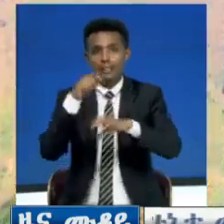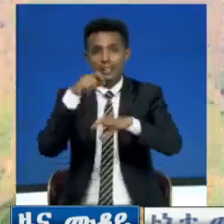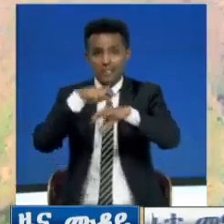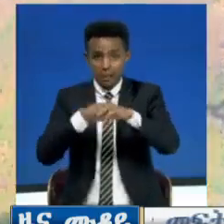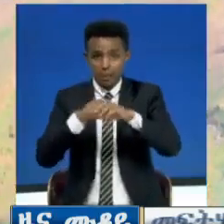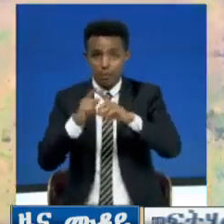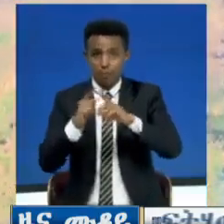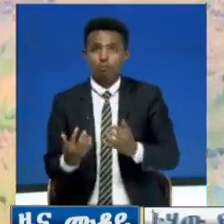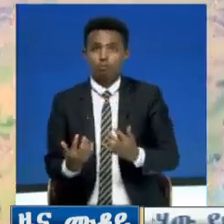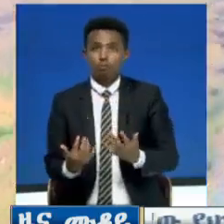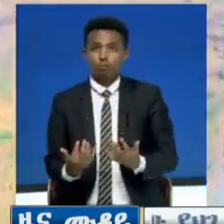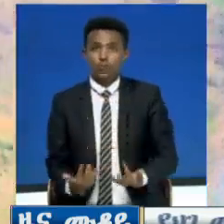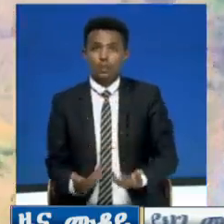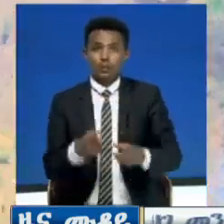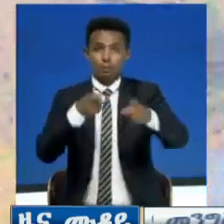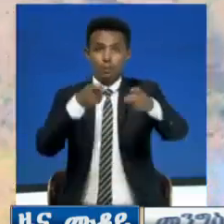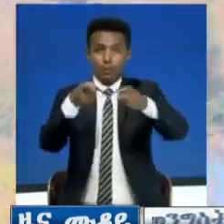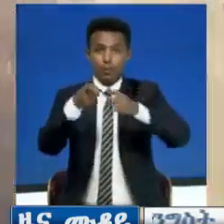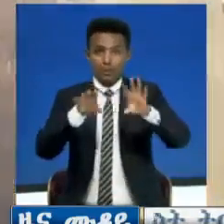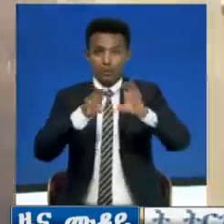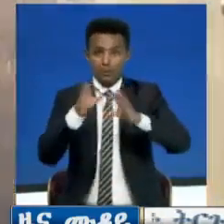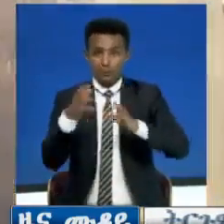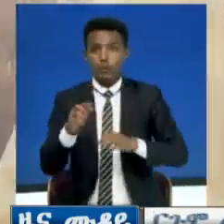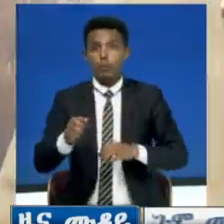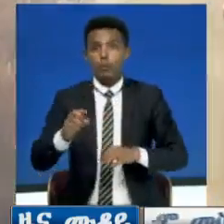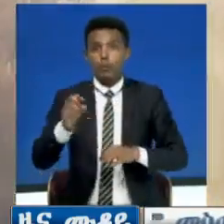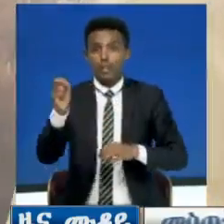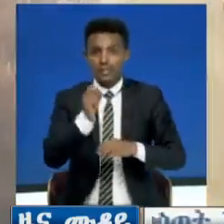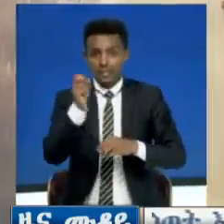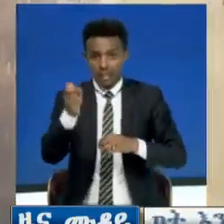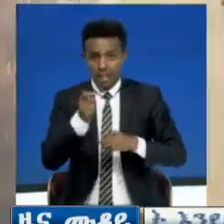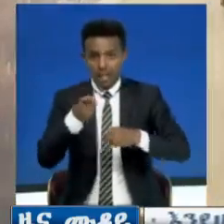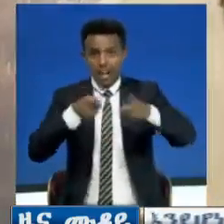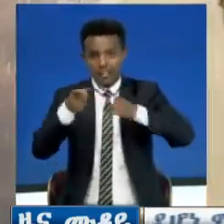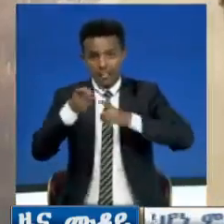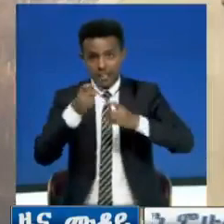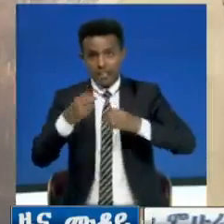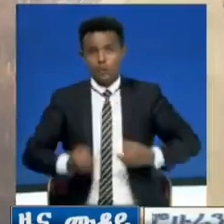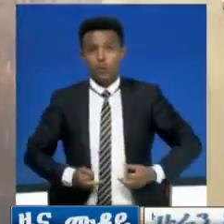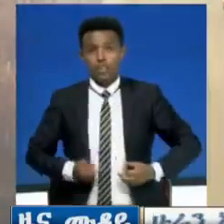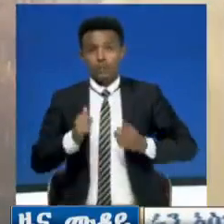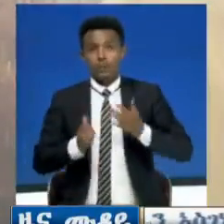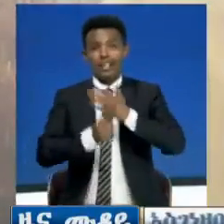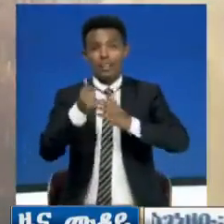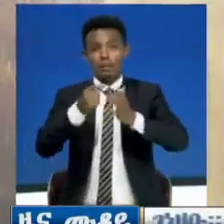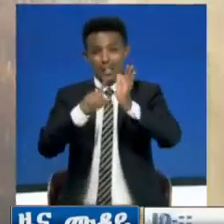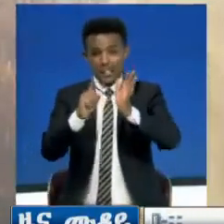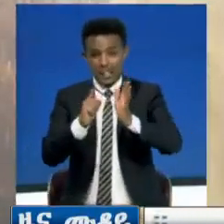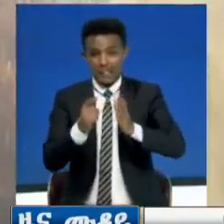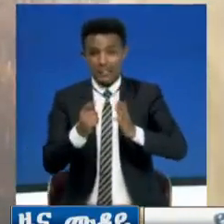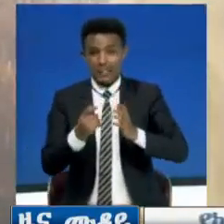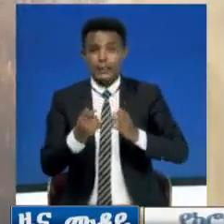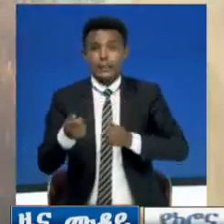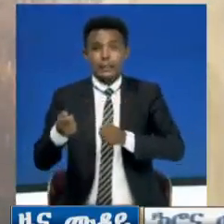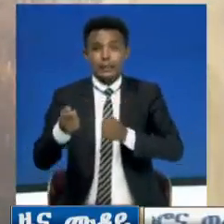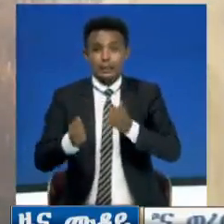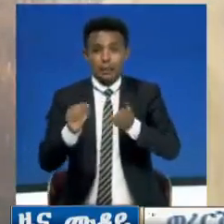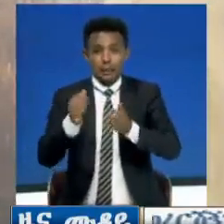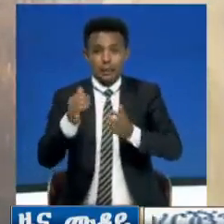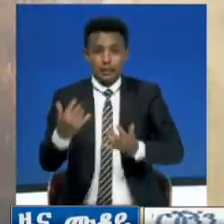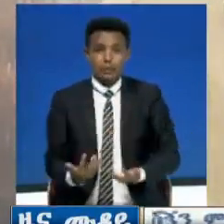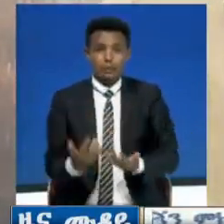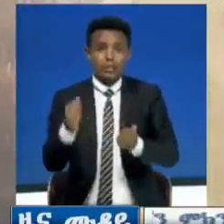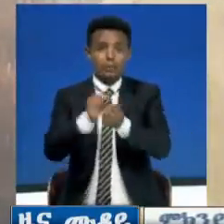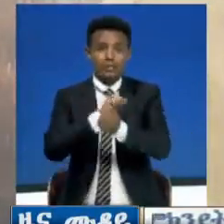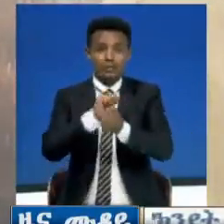በአጠቃላይ የዞኑና የወረዳ አስተዳደሩ ህይወታቸውን አደጋ በሚያጋልጥ መልኩ ነው እሳቱን ለማጥፋት ሲታገሉ የነበረና በዚህ አጋጣሚ